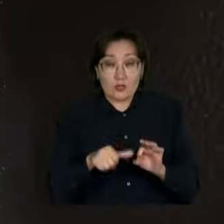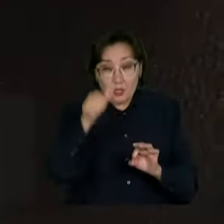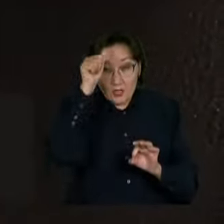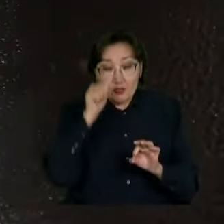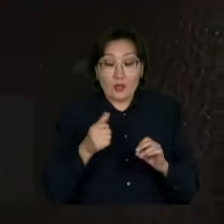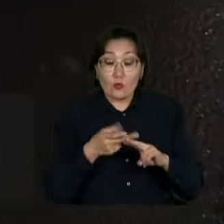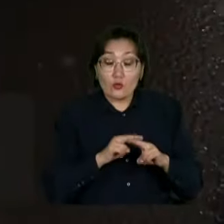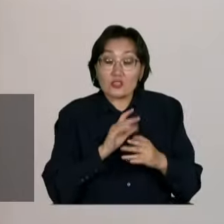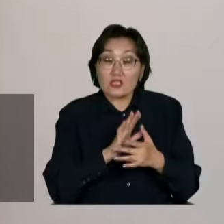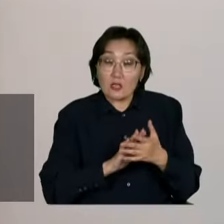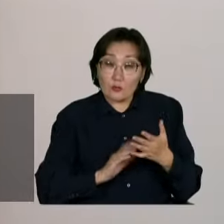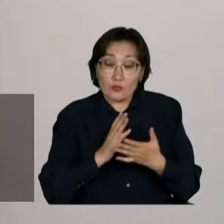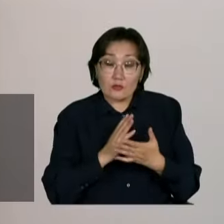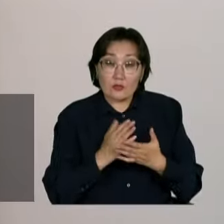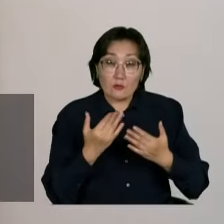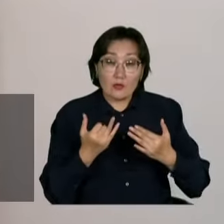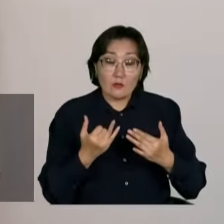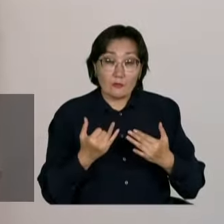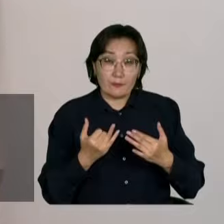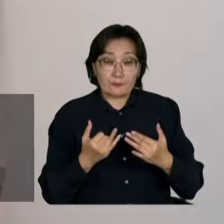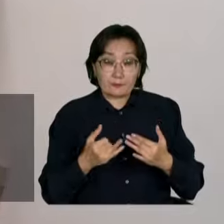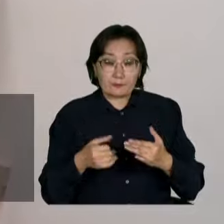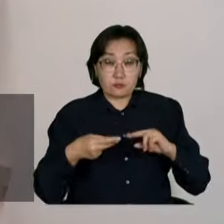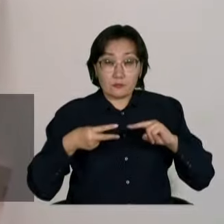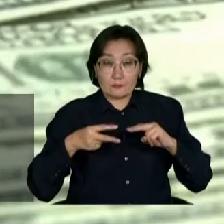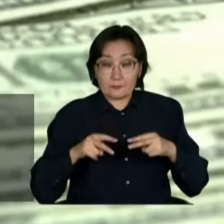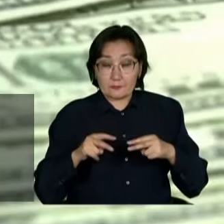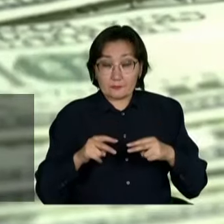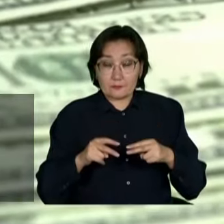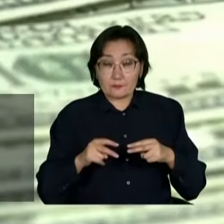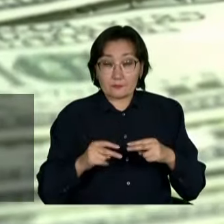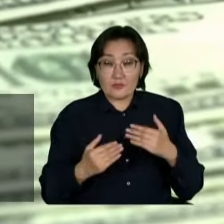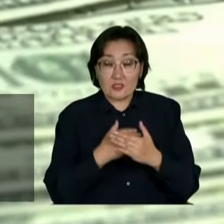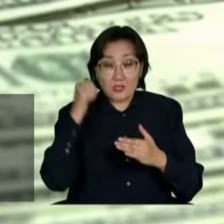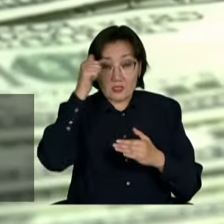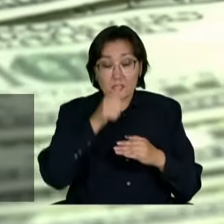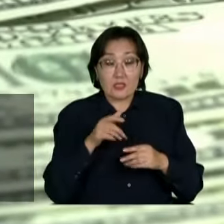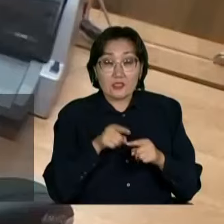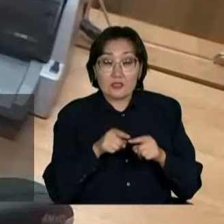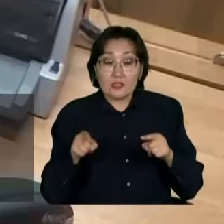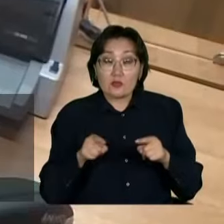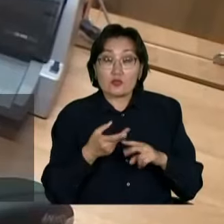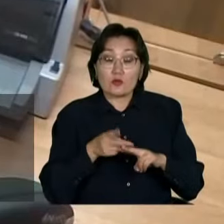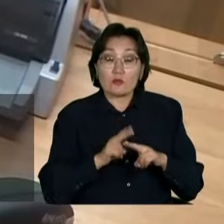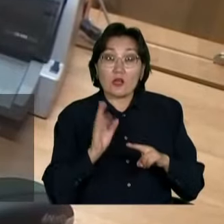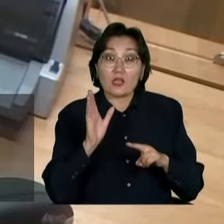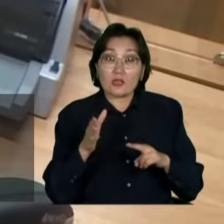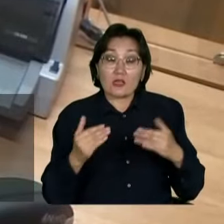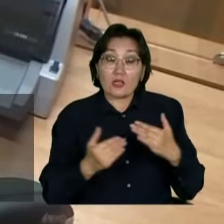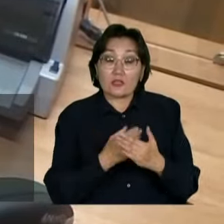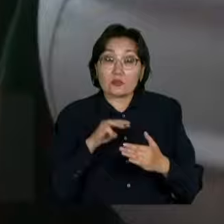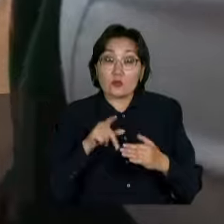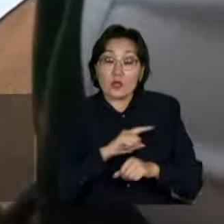мүмкін. Себебі қаза тамыр акцияларына қатысты конверттеу жүруі мүмкін жаңа жылға дейін. Сондықтан алда қайтадан